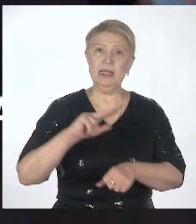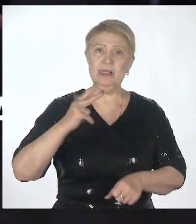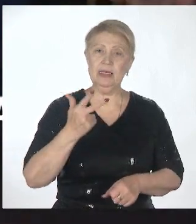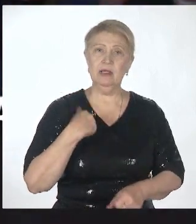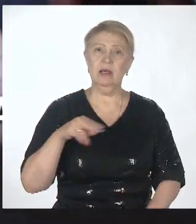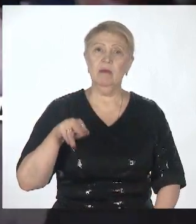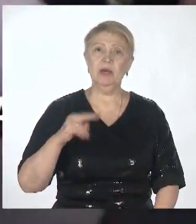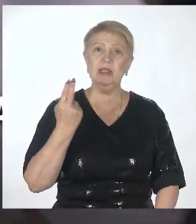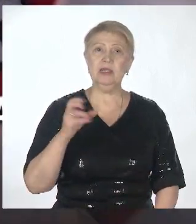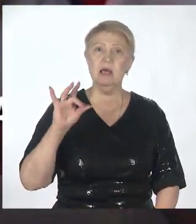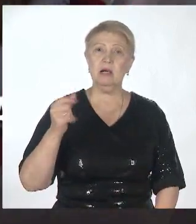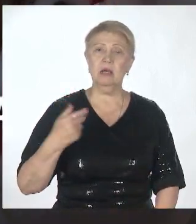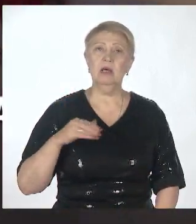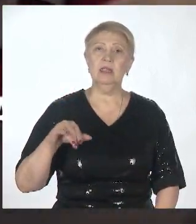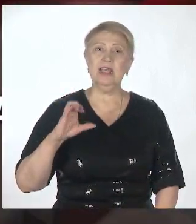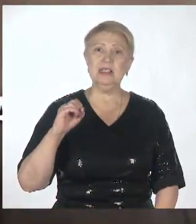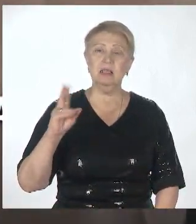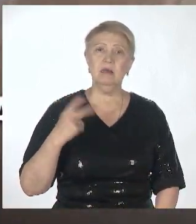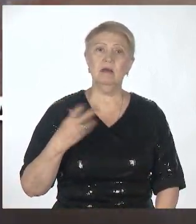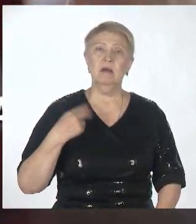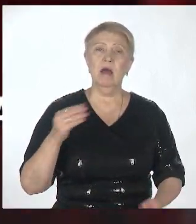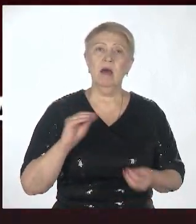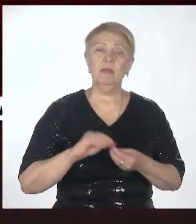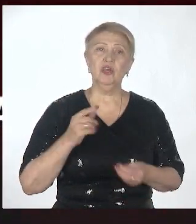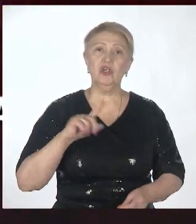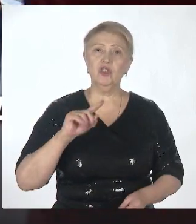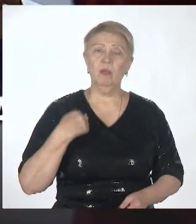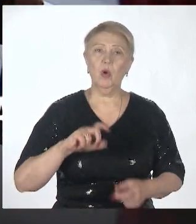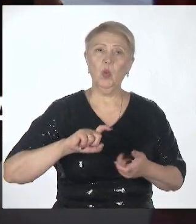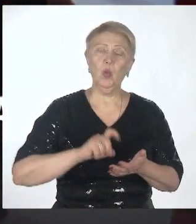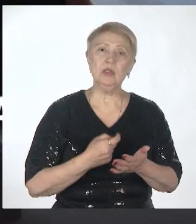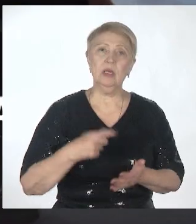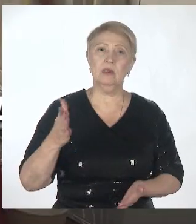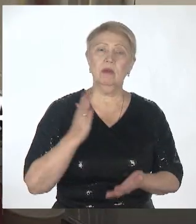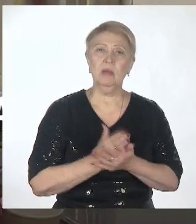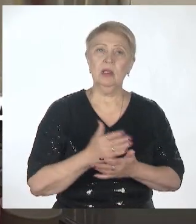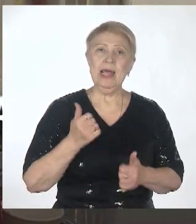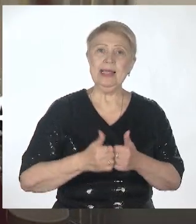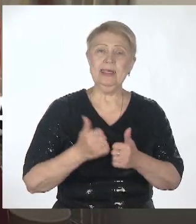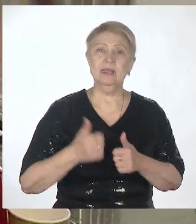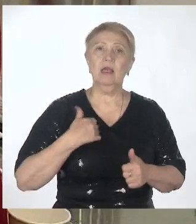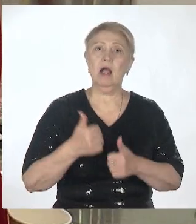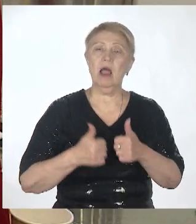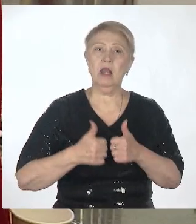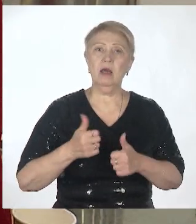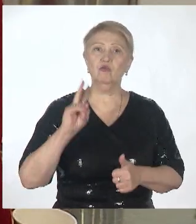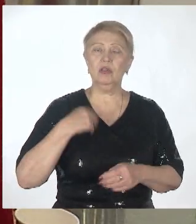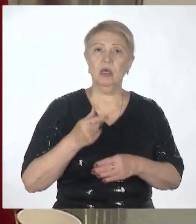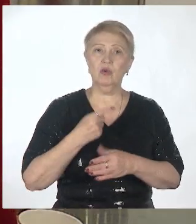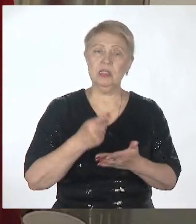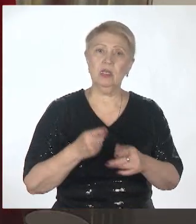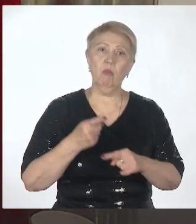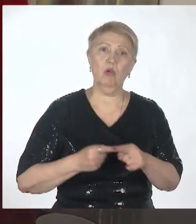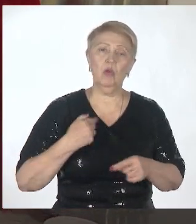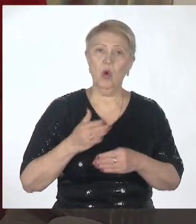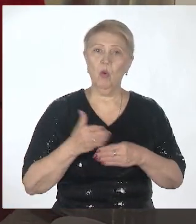чем приехать сюда, узнать, каково наше состояние. Среди коллег, знакомых было такое, что, в общем-то, кто-то на полпути сошел?